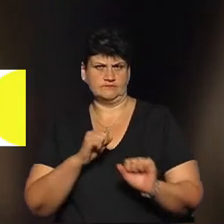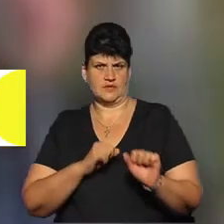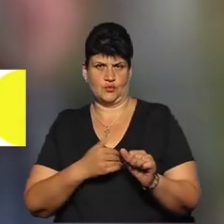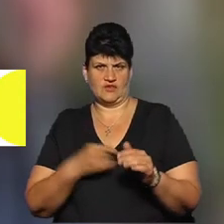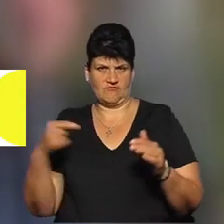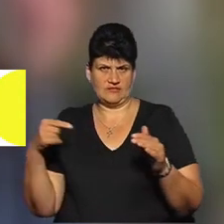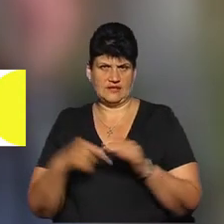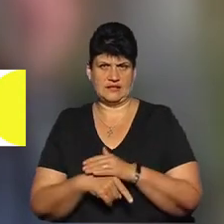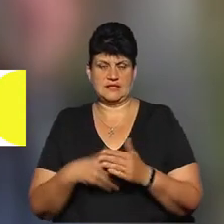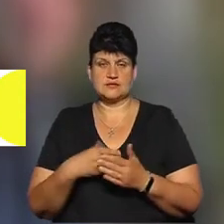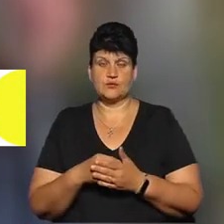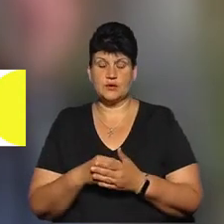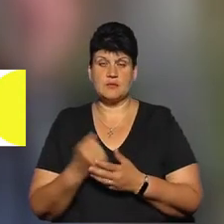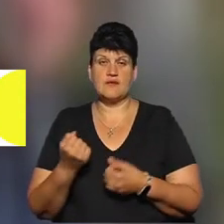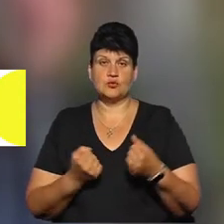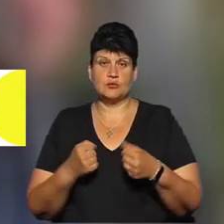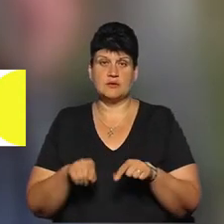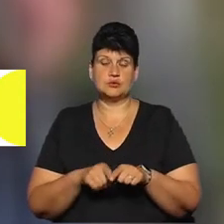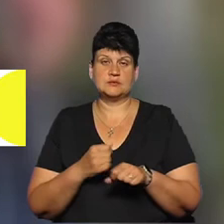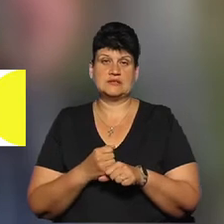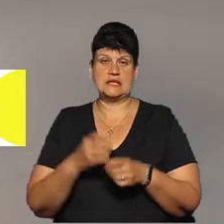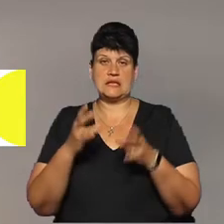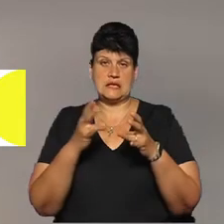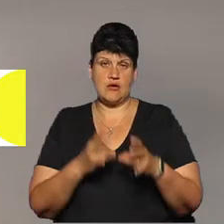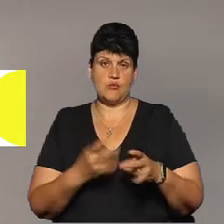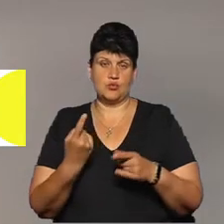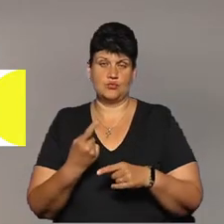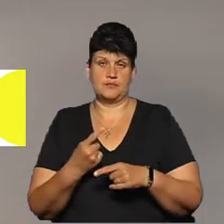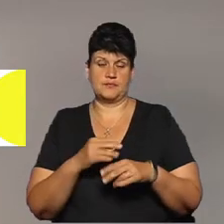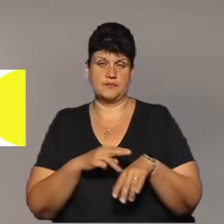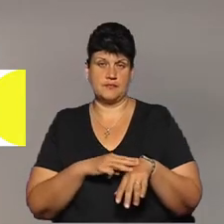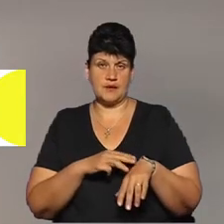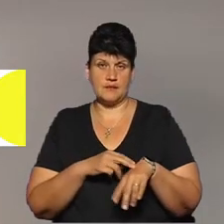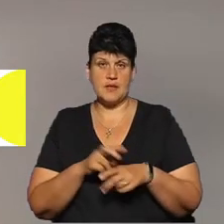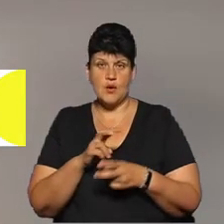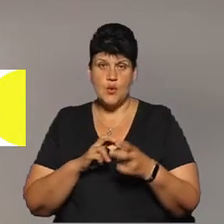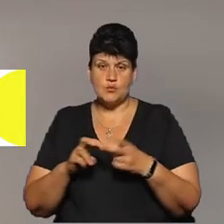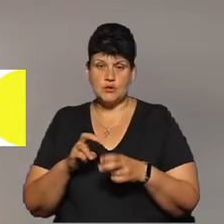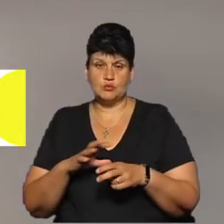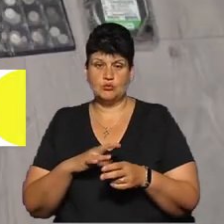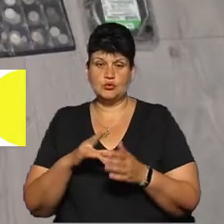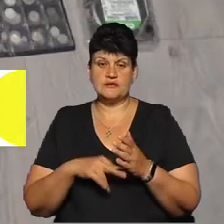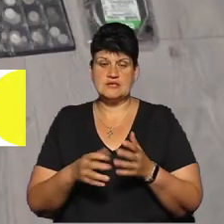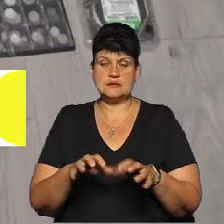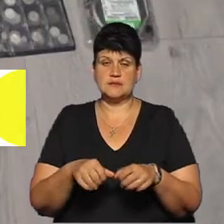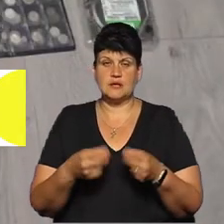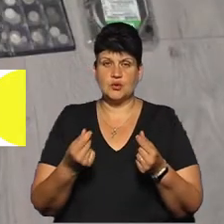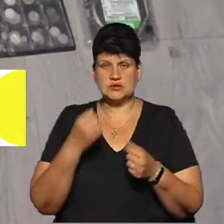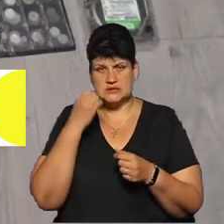автомобілі. Також він завдав травм одному із правоохоронців. Під час обшуків у помешканні податківця вилучили гроші, старовинні